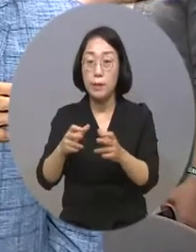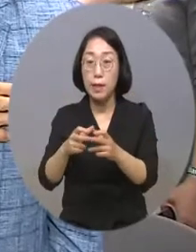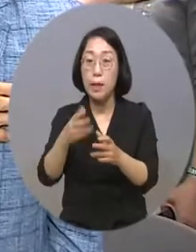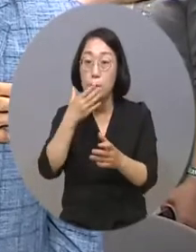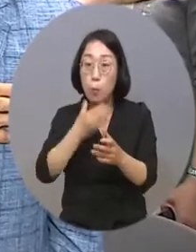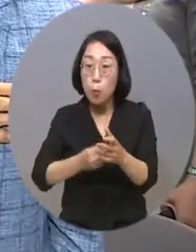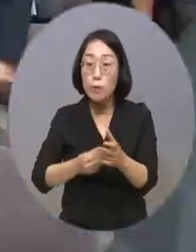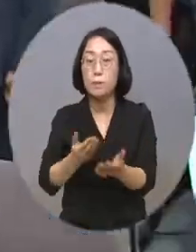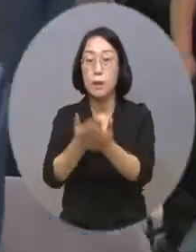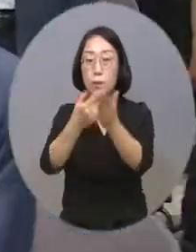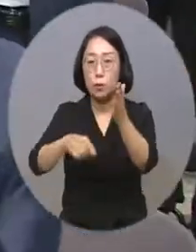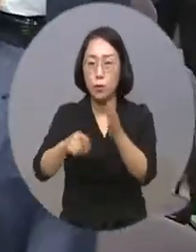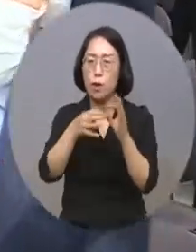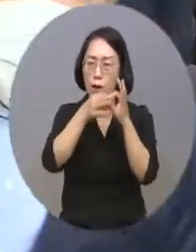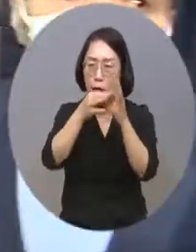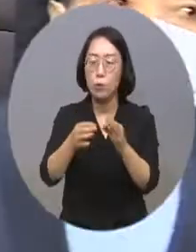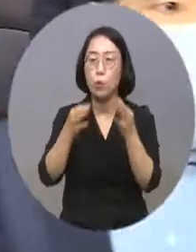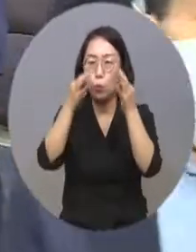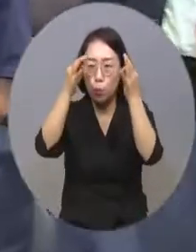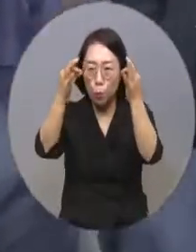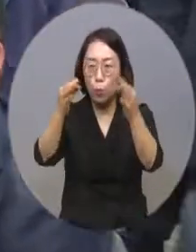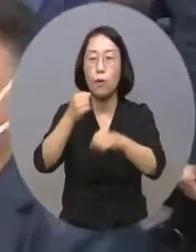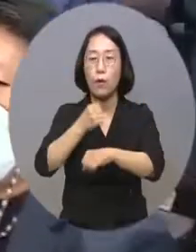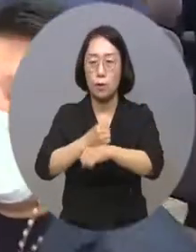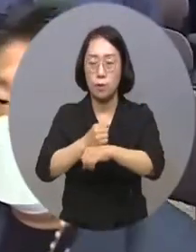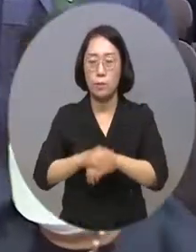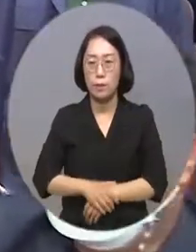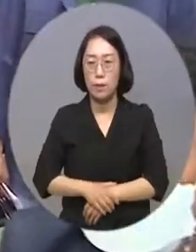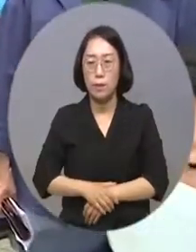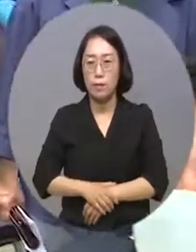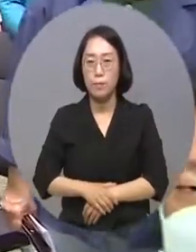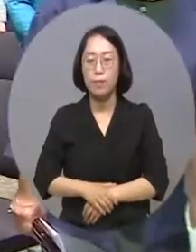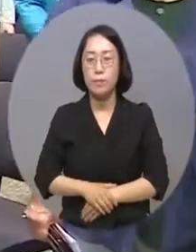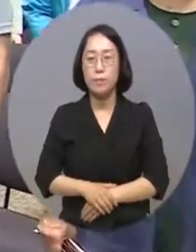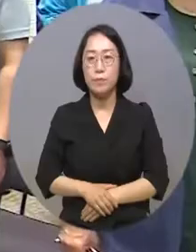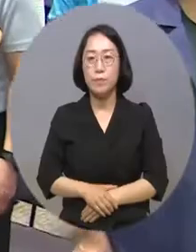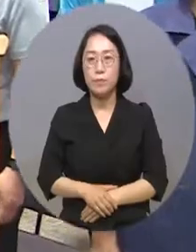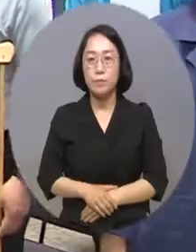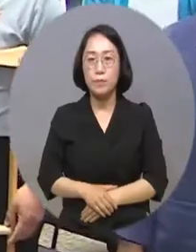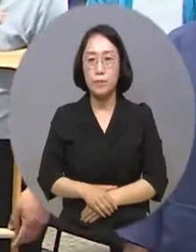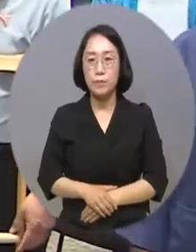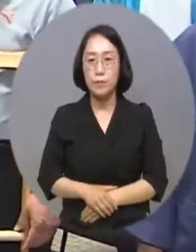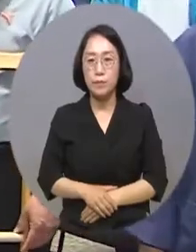지속적인 노력을 펼칠 예정입니다. 복지TV 뉴스 박순용입니다.